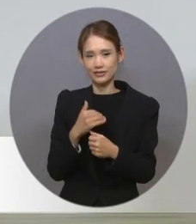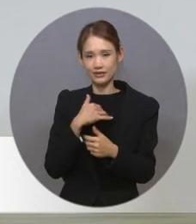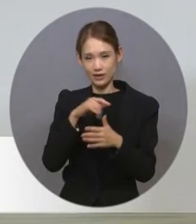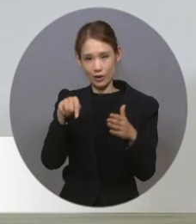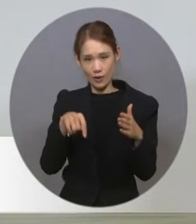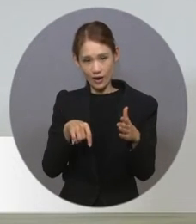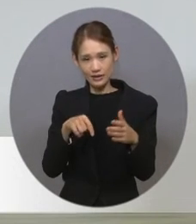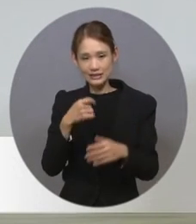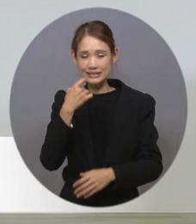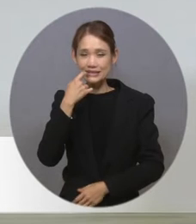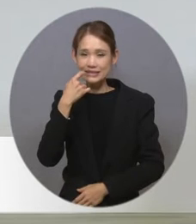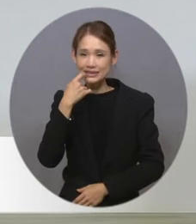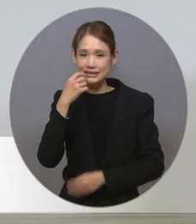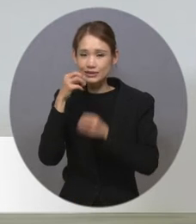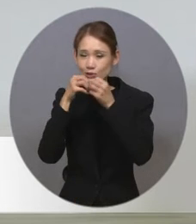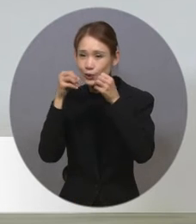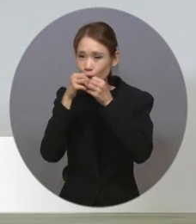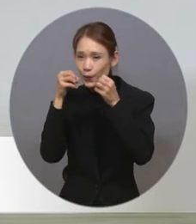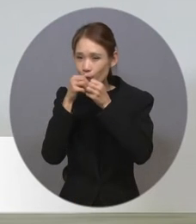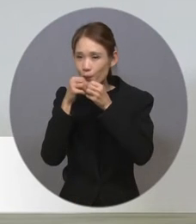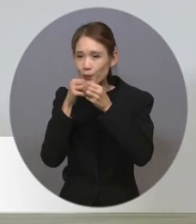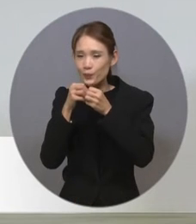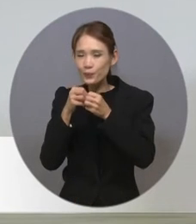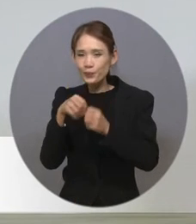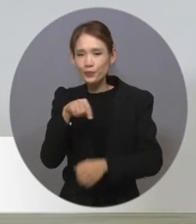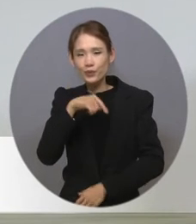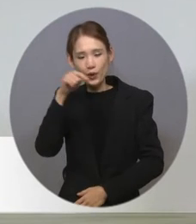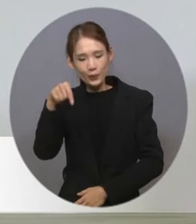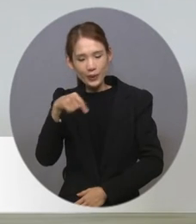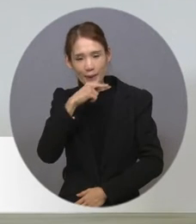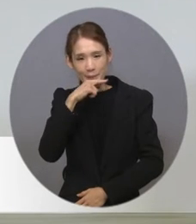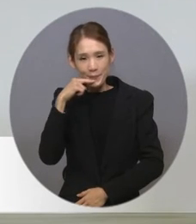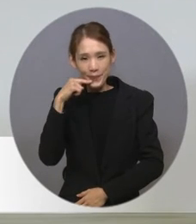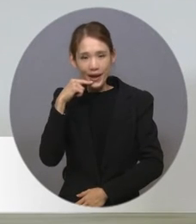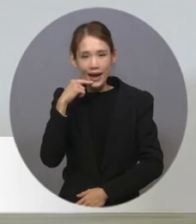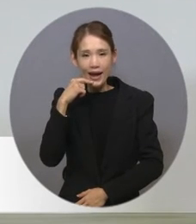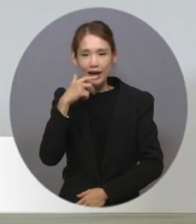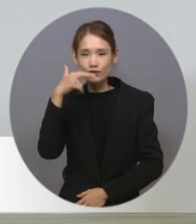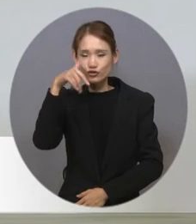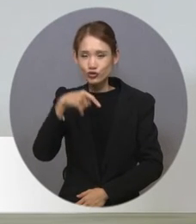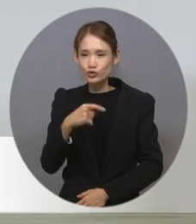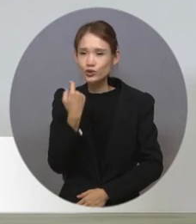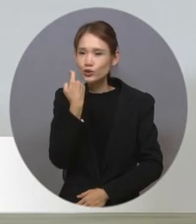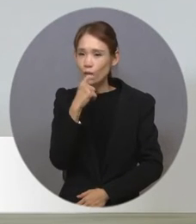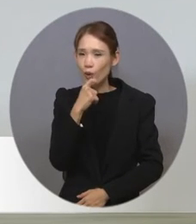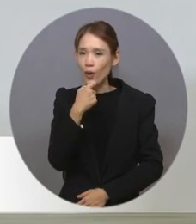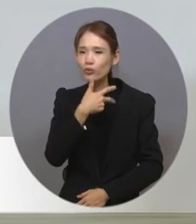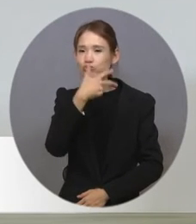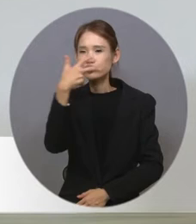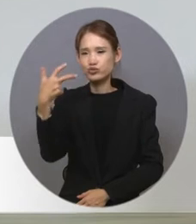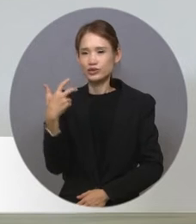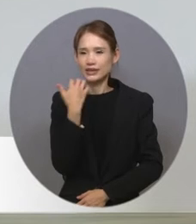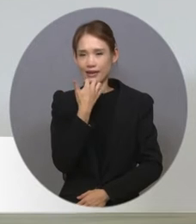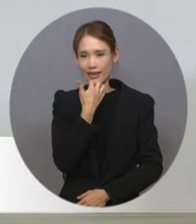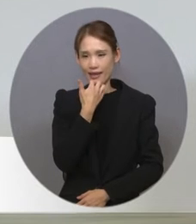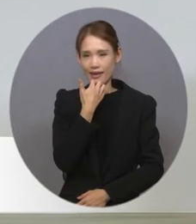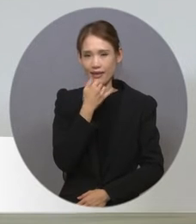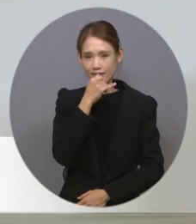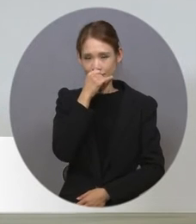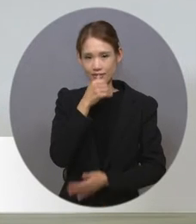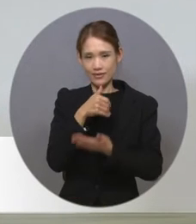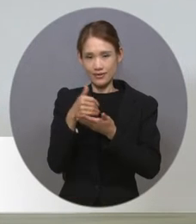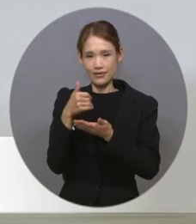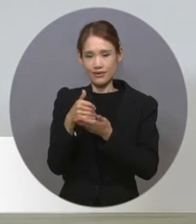그림에 그 하얀 솜이 있고 옆에 빨주노 초파남보 무지개색이 있어요. 그